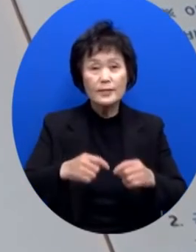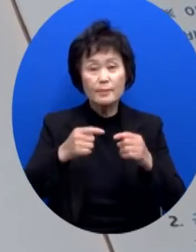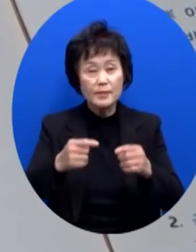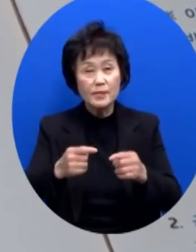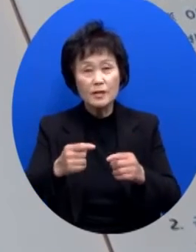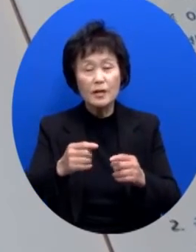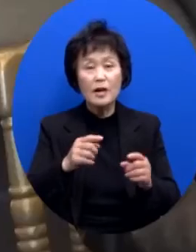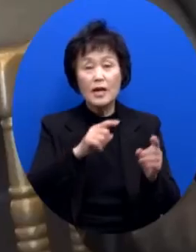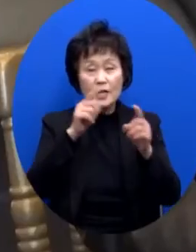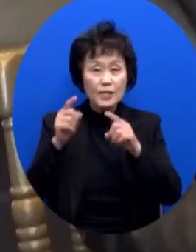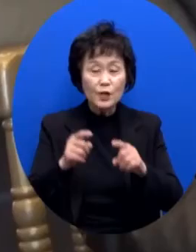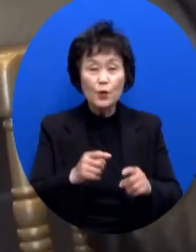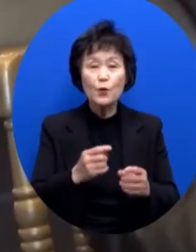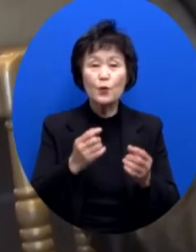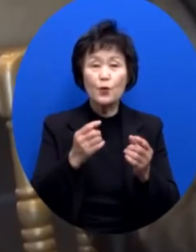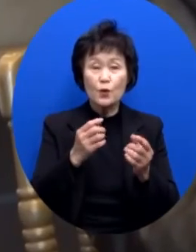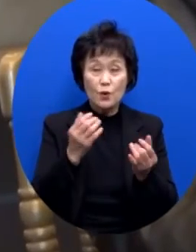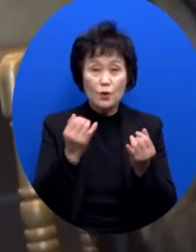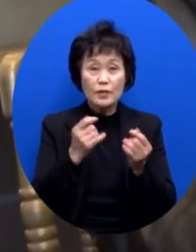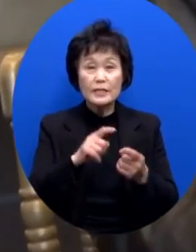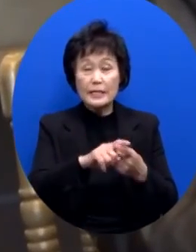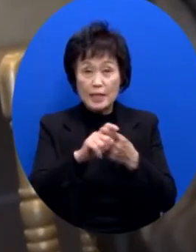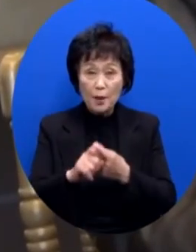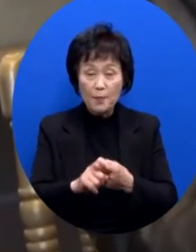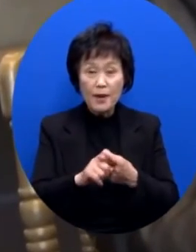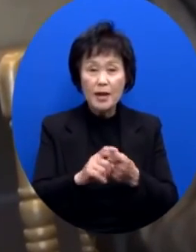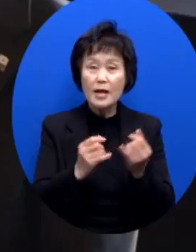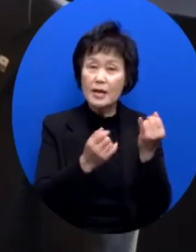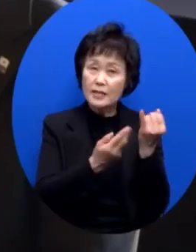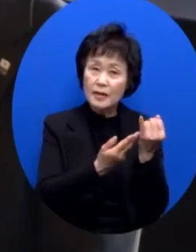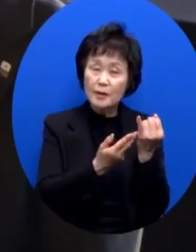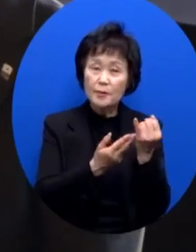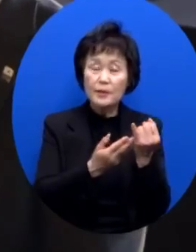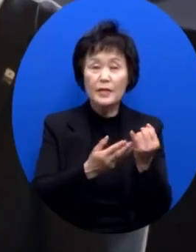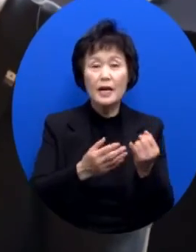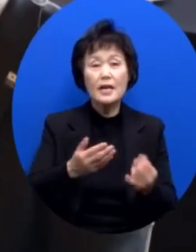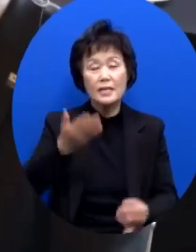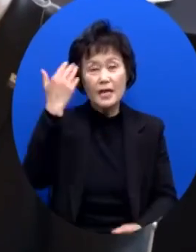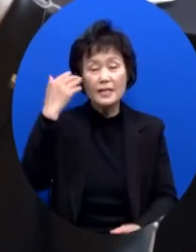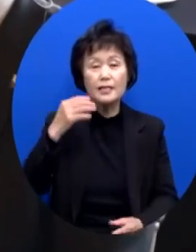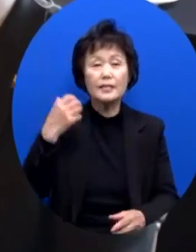전국 연합회 김순미 장로가 50 인부 이사장으로 취임한 바 있습니다